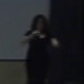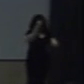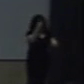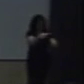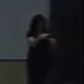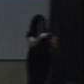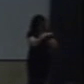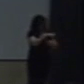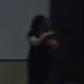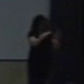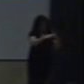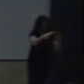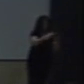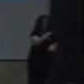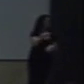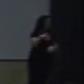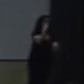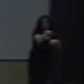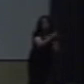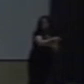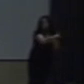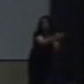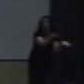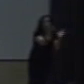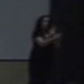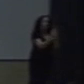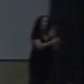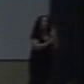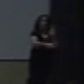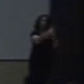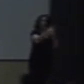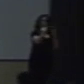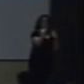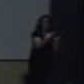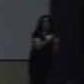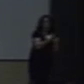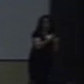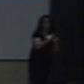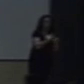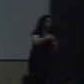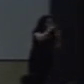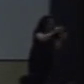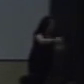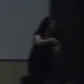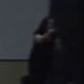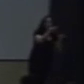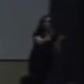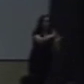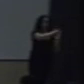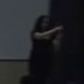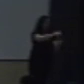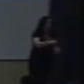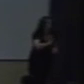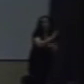no? Públics, privats, és igual, però a través dels seus espais més seriosos, d'informatius i tal, que a vegades van a remolc,